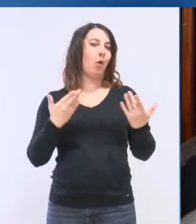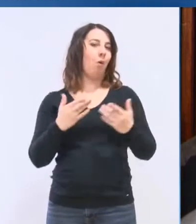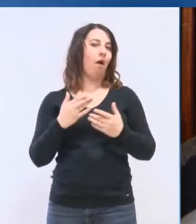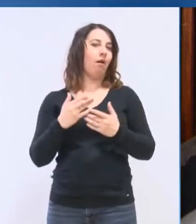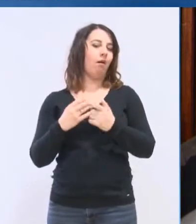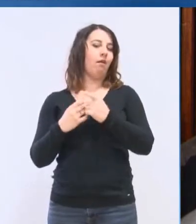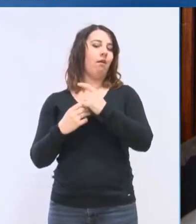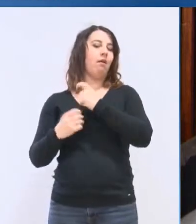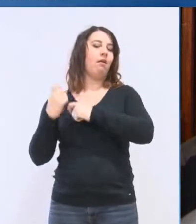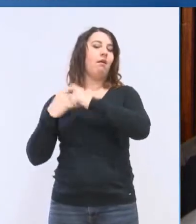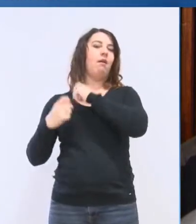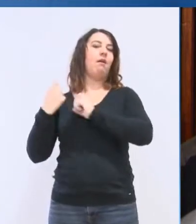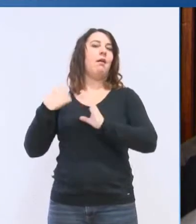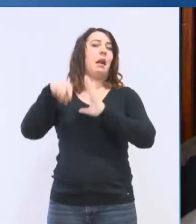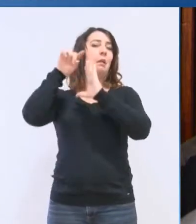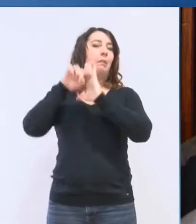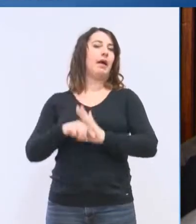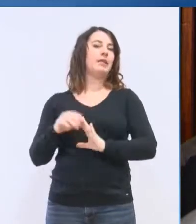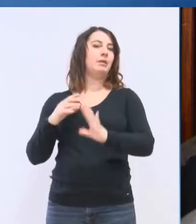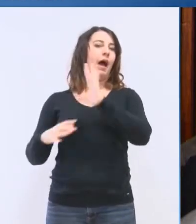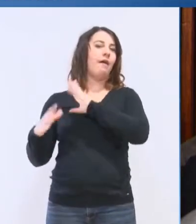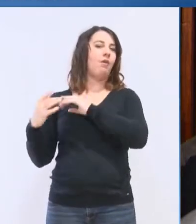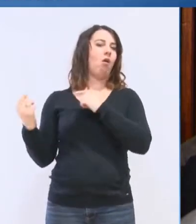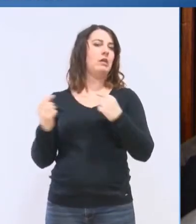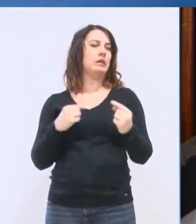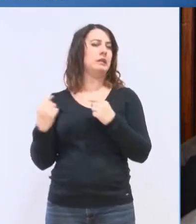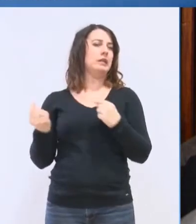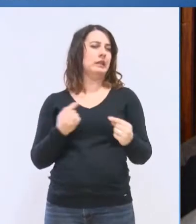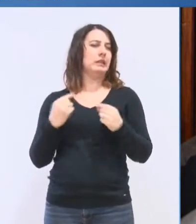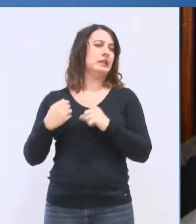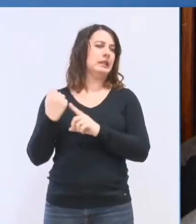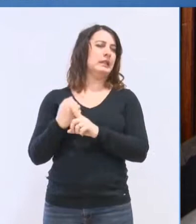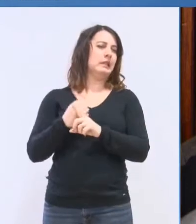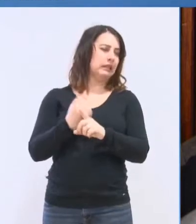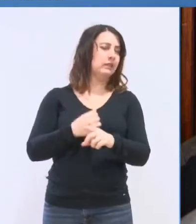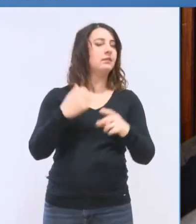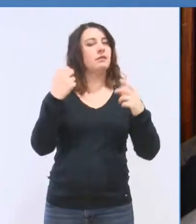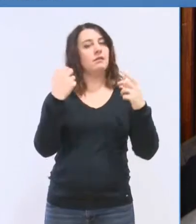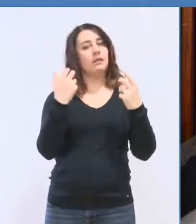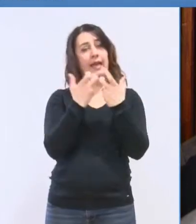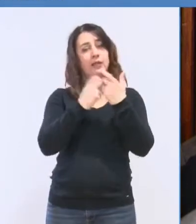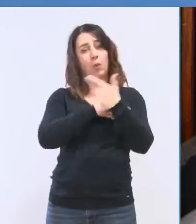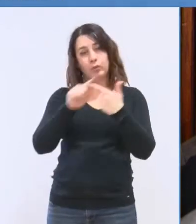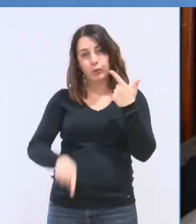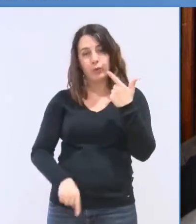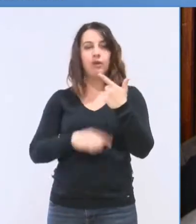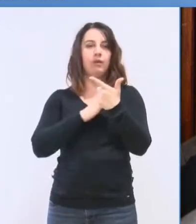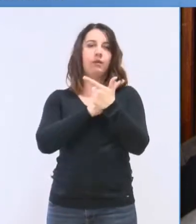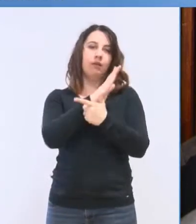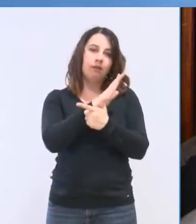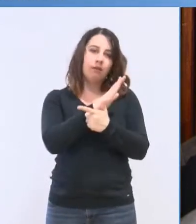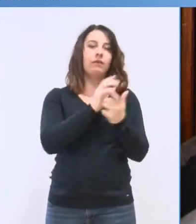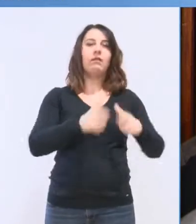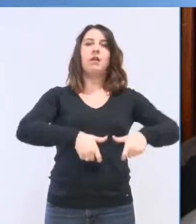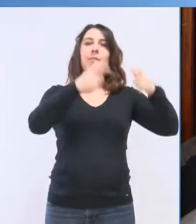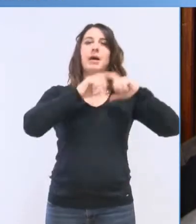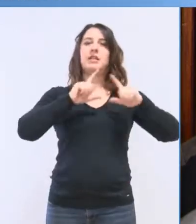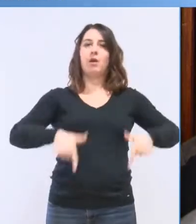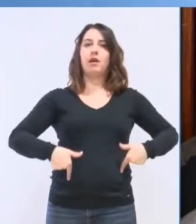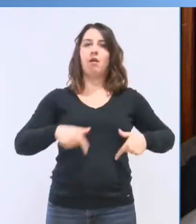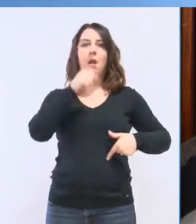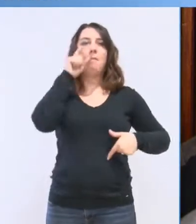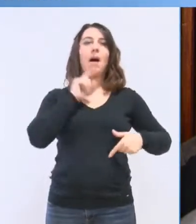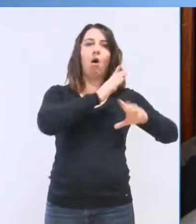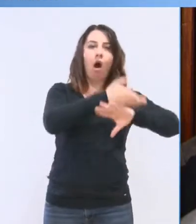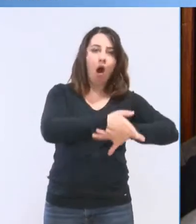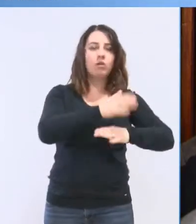des principes que nous avions largement défendus auparavant. Je vous en cite deux. L'ouverture des bâtiments scolaires aux parents